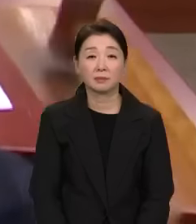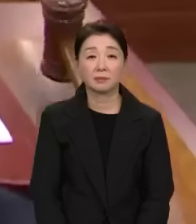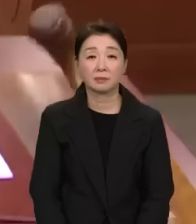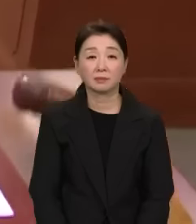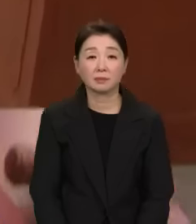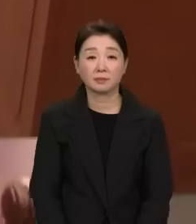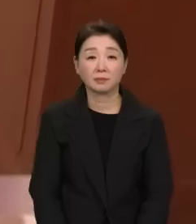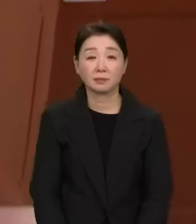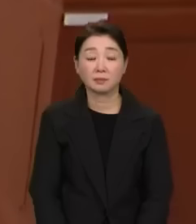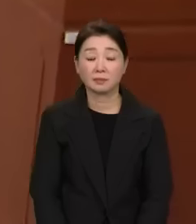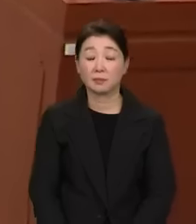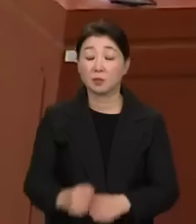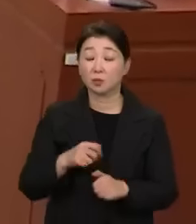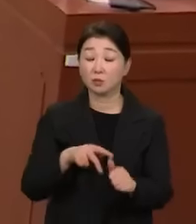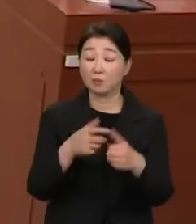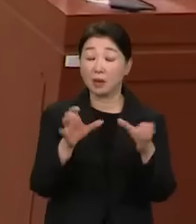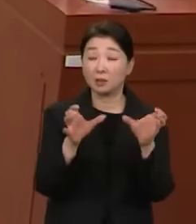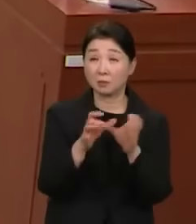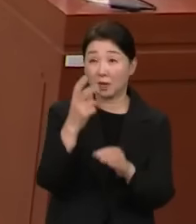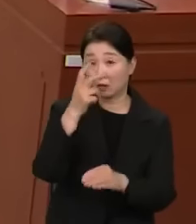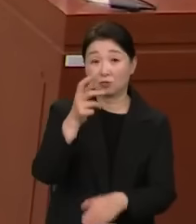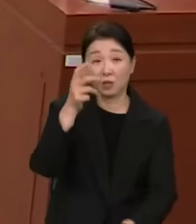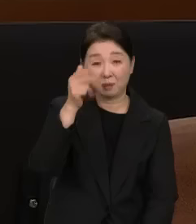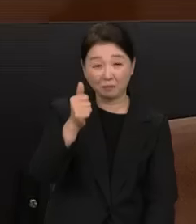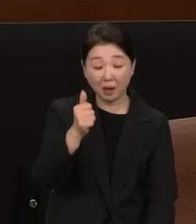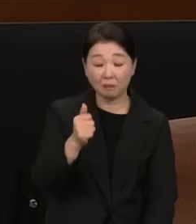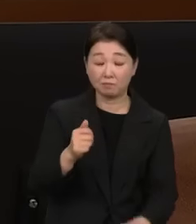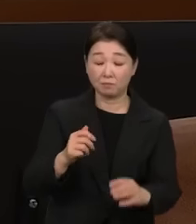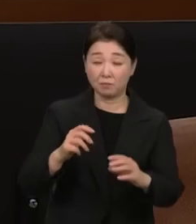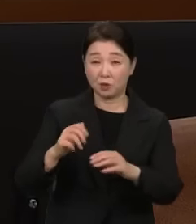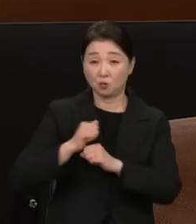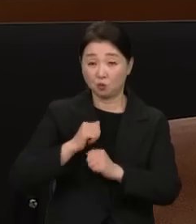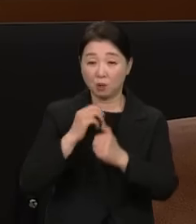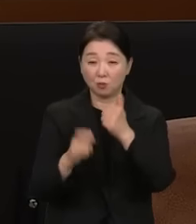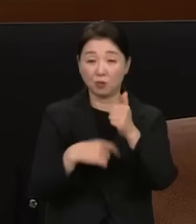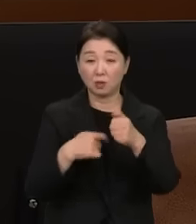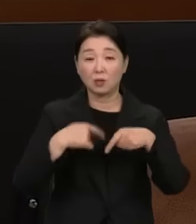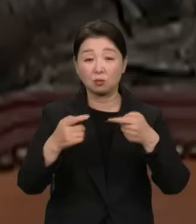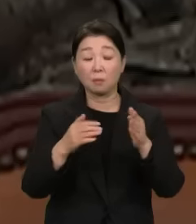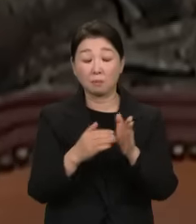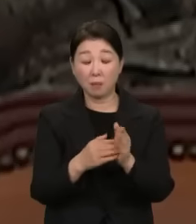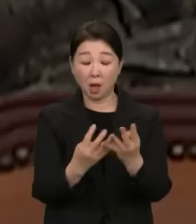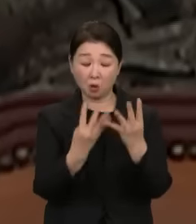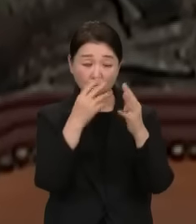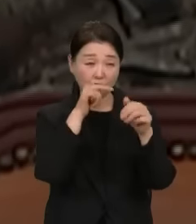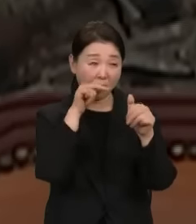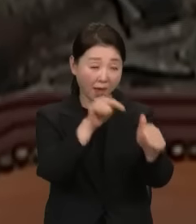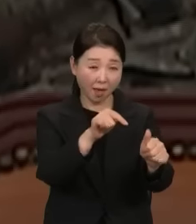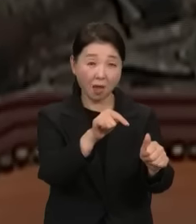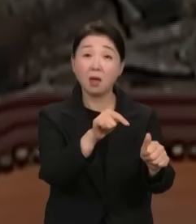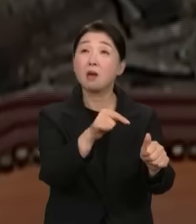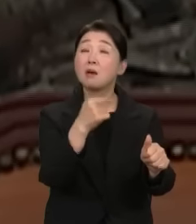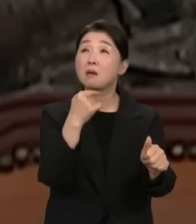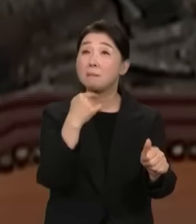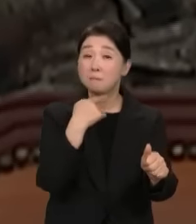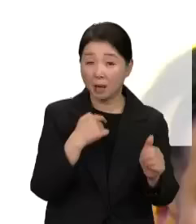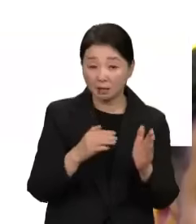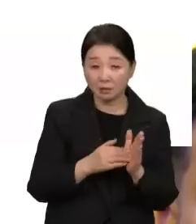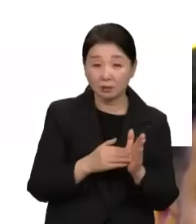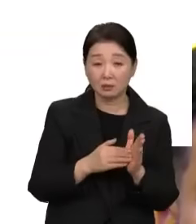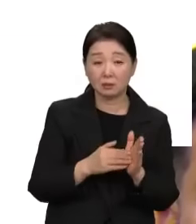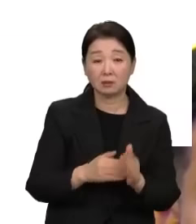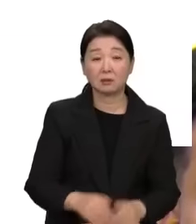방첩 수사 단장은 국회 국방위에 출석해 구금 시설과 관련된 지시를 받았다고 밝혔습니다 원